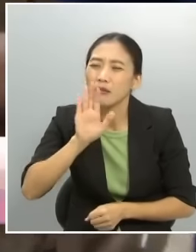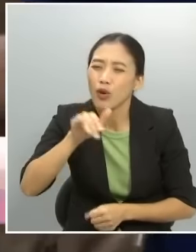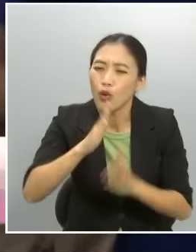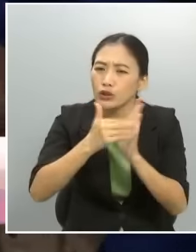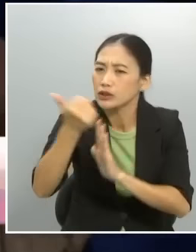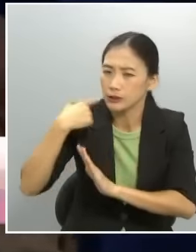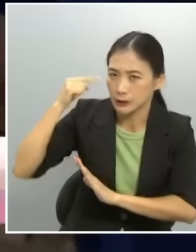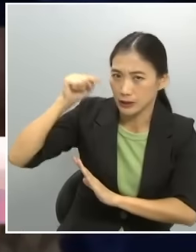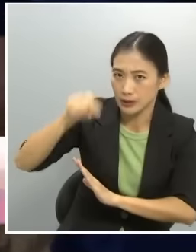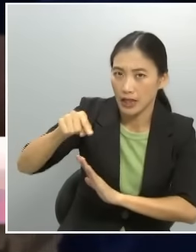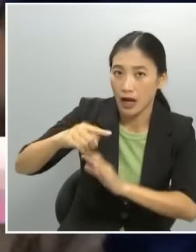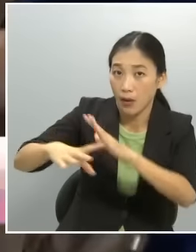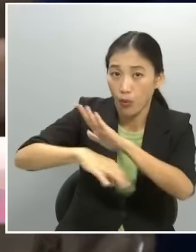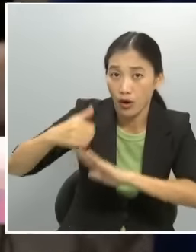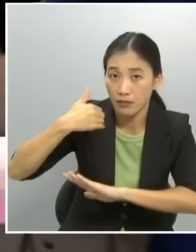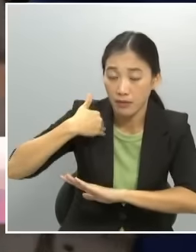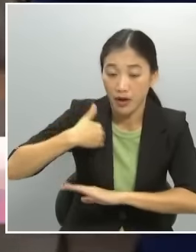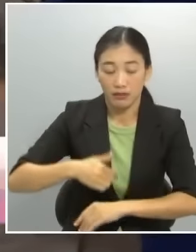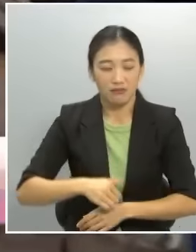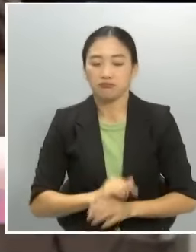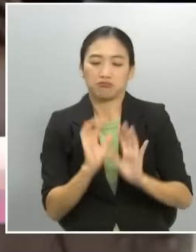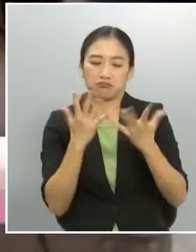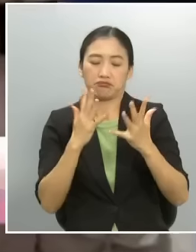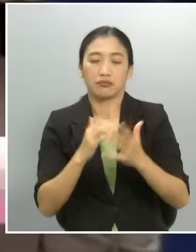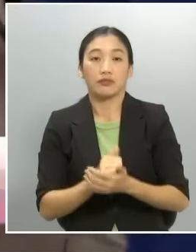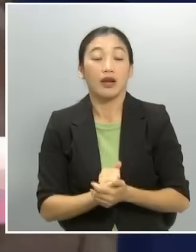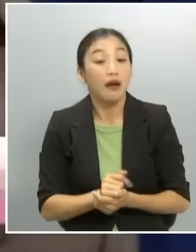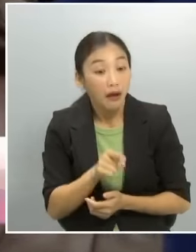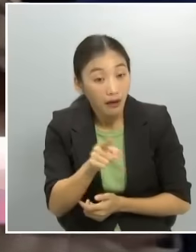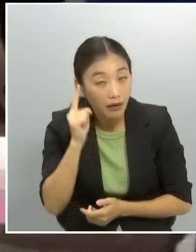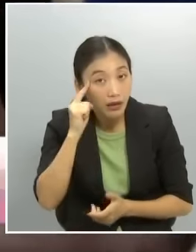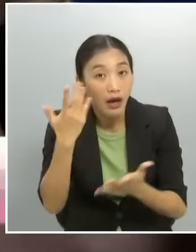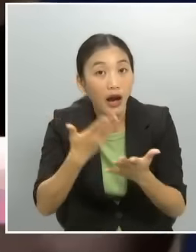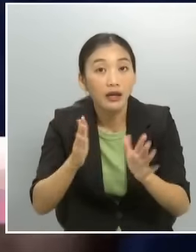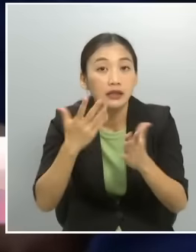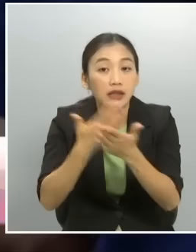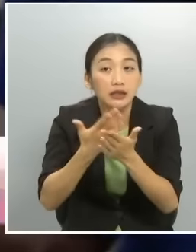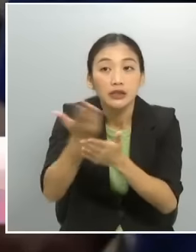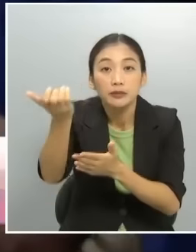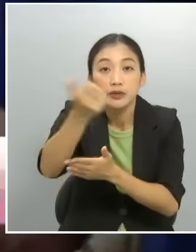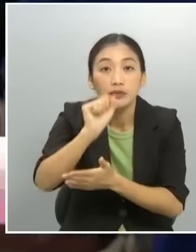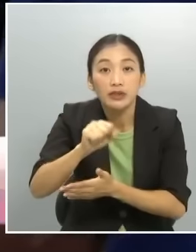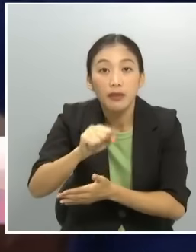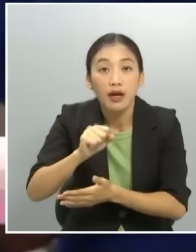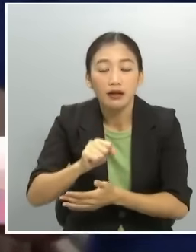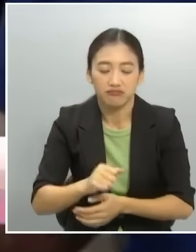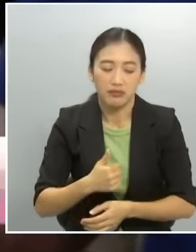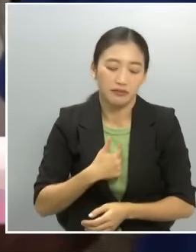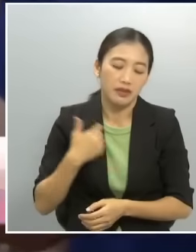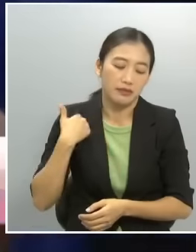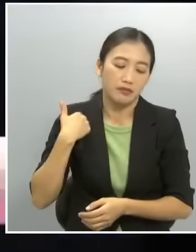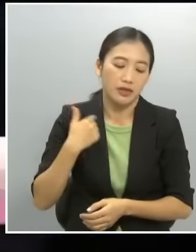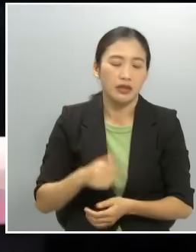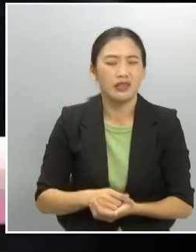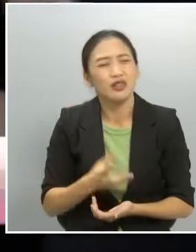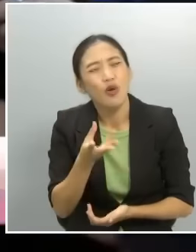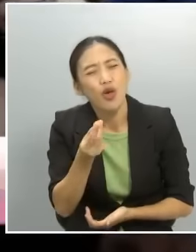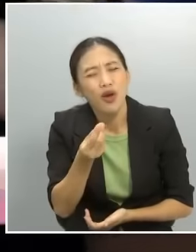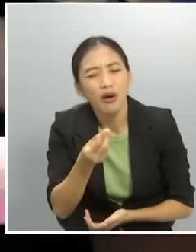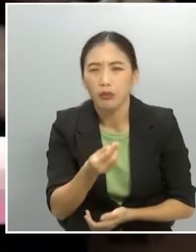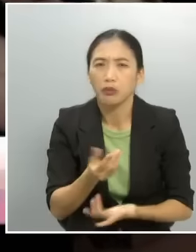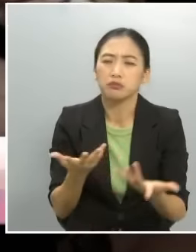กนี้ไหมคะ ไม่มีครับ เราเป็นหนี้เหรอคะ ครับก็เป็นหนี้เบ็ดและรอบล้านหลายอย่างครับผม เท่าไหร่อะคะพี ่ก็ยิบย่อยทั่วๆ